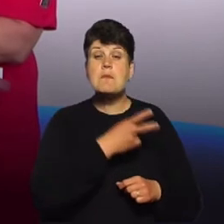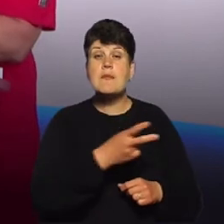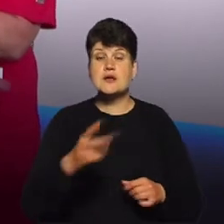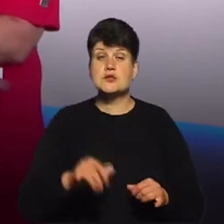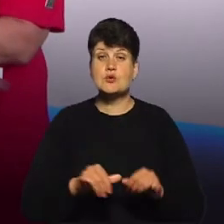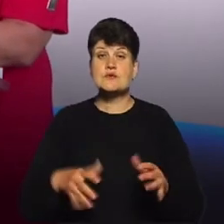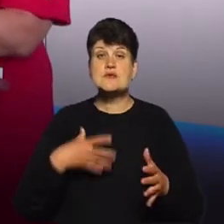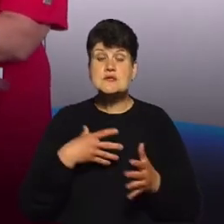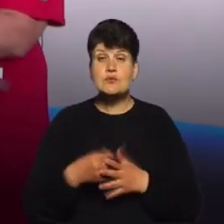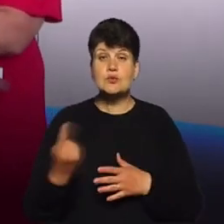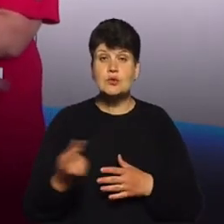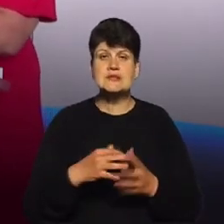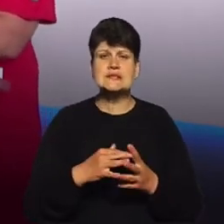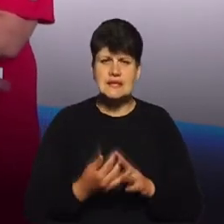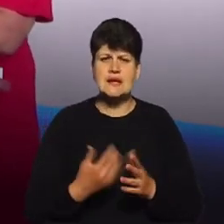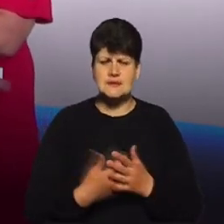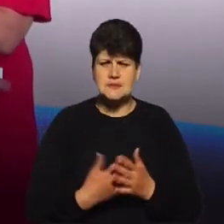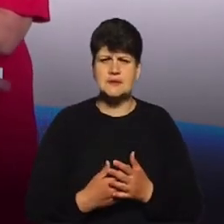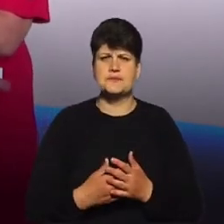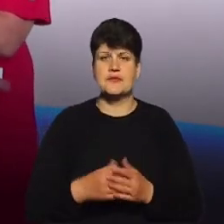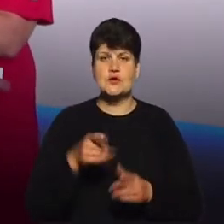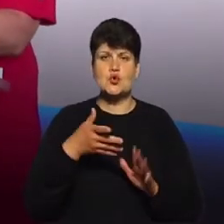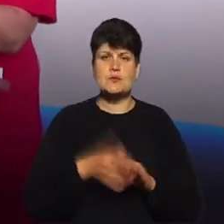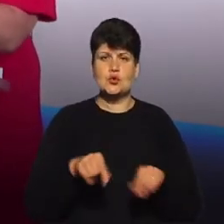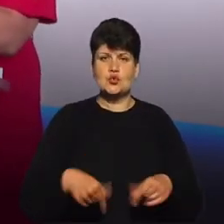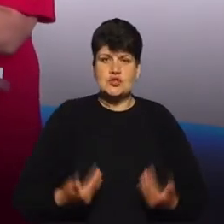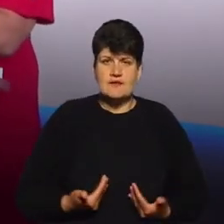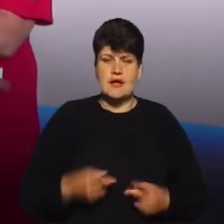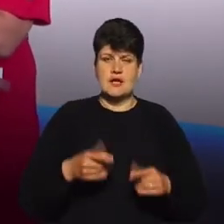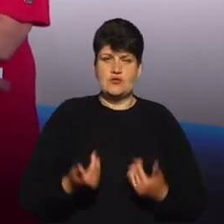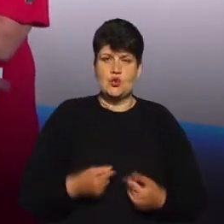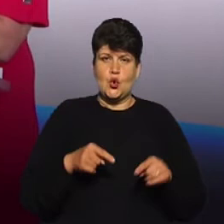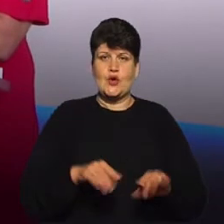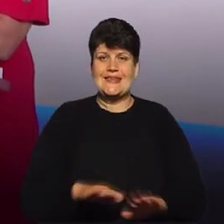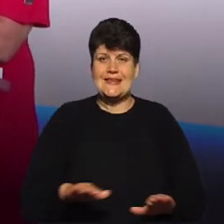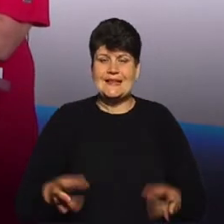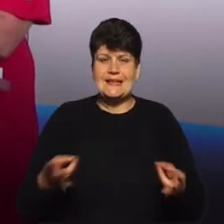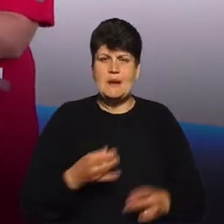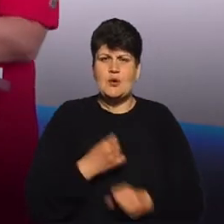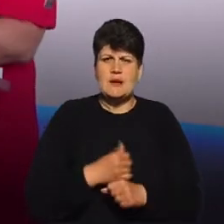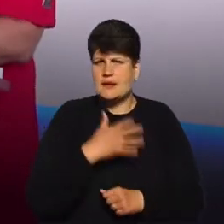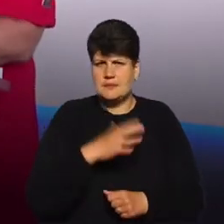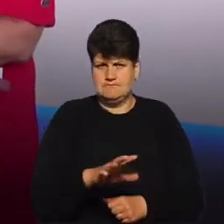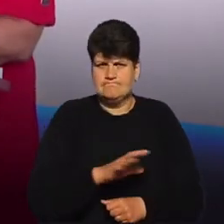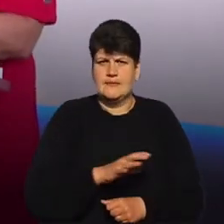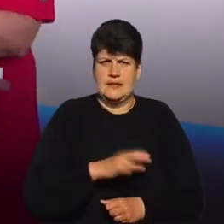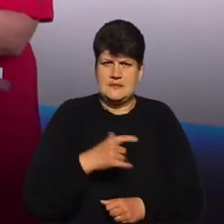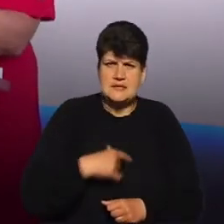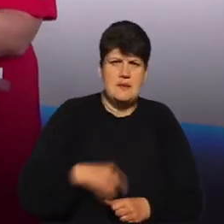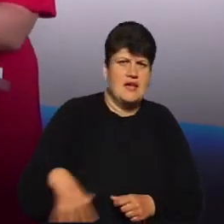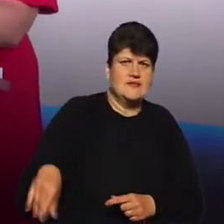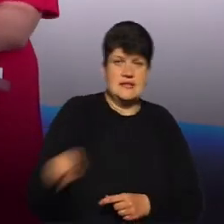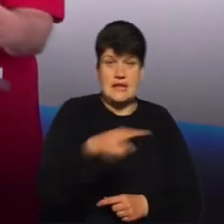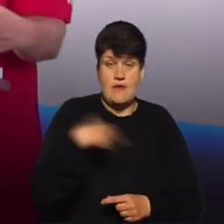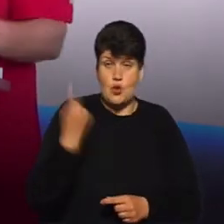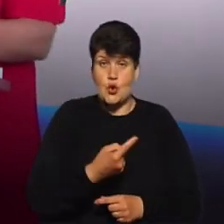розуміє, що він тут живуть його діти, і треба робити багатшим себе і всіх навколо себе, тому що коли навколо мене